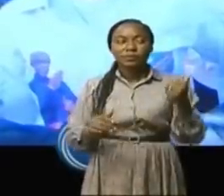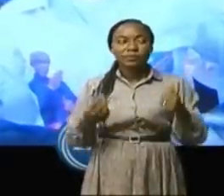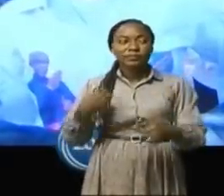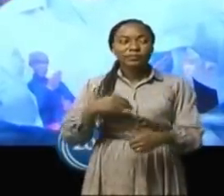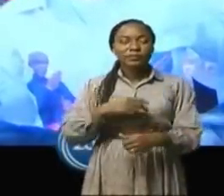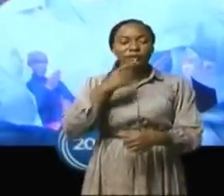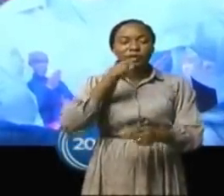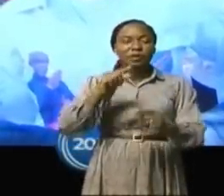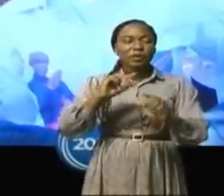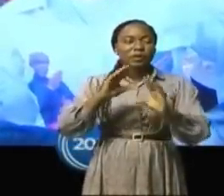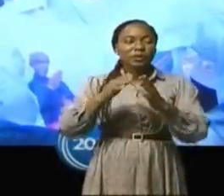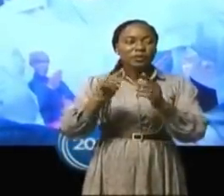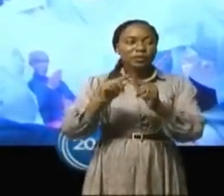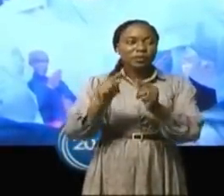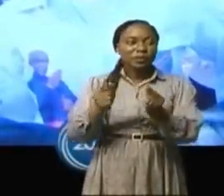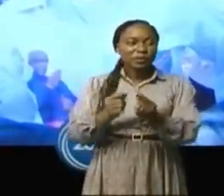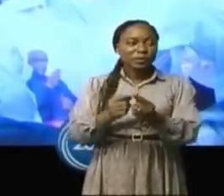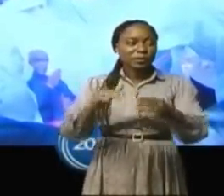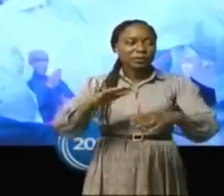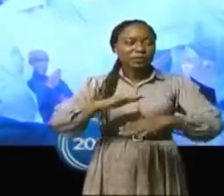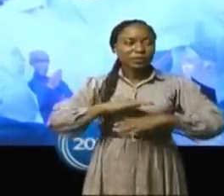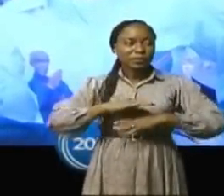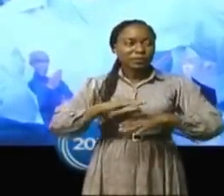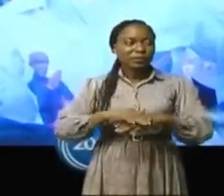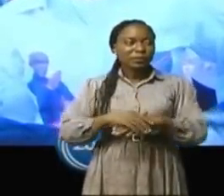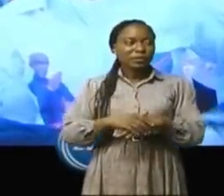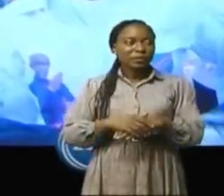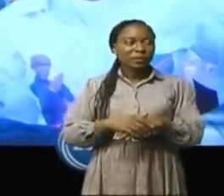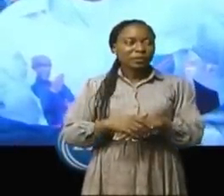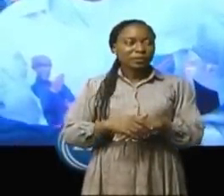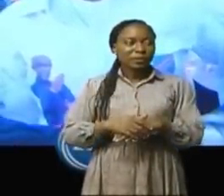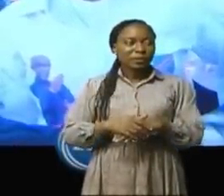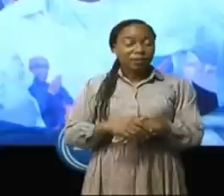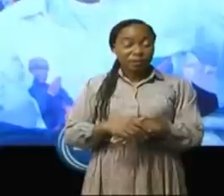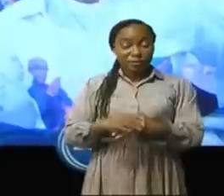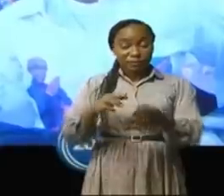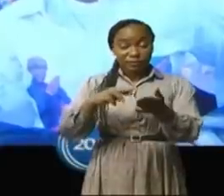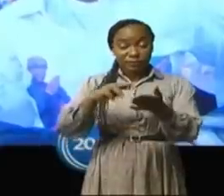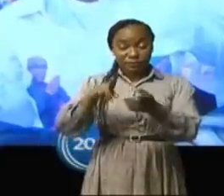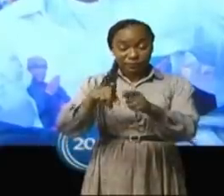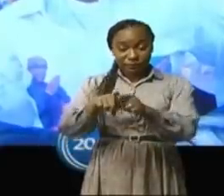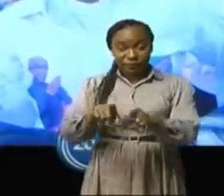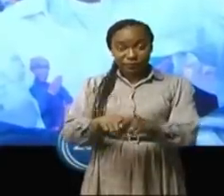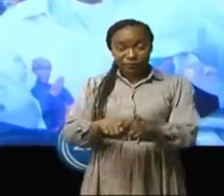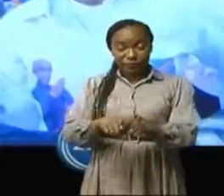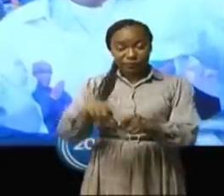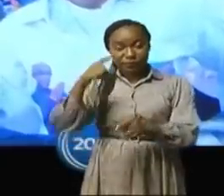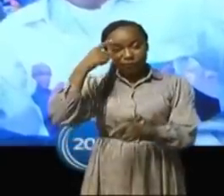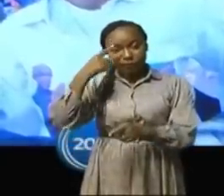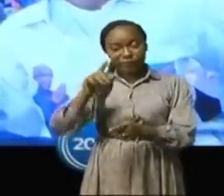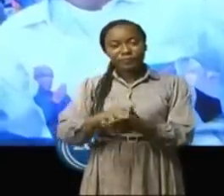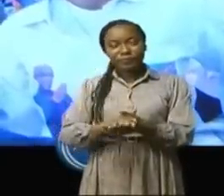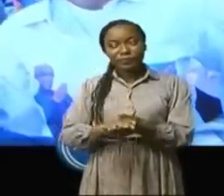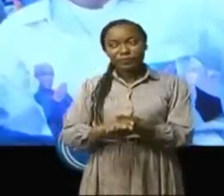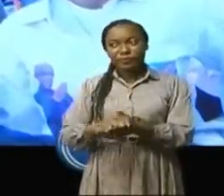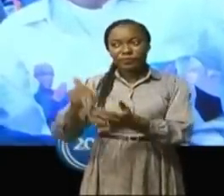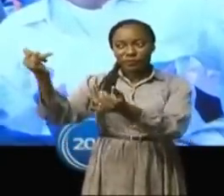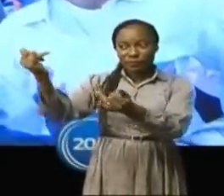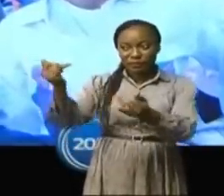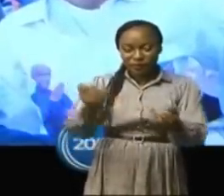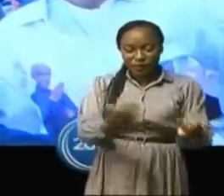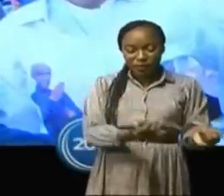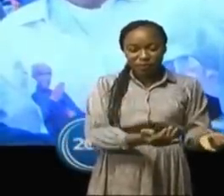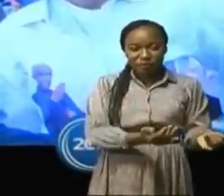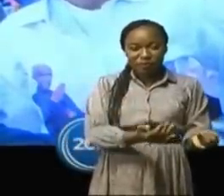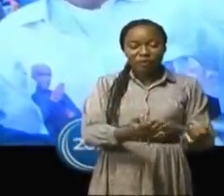la délégation elle est satisfaite. Le gouverneur d'ailleurs qui pourra être des nôtres d'ici là pour effectuer cette même descente